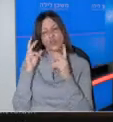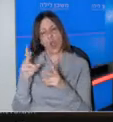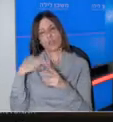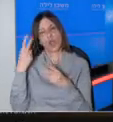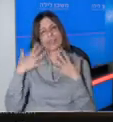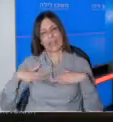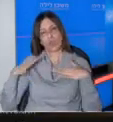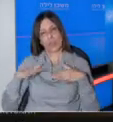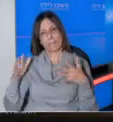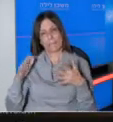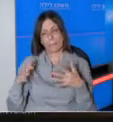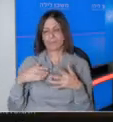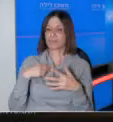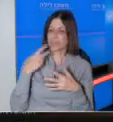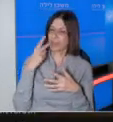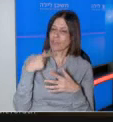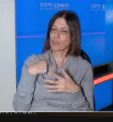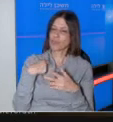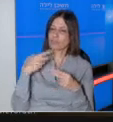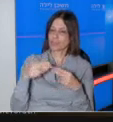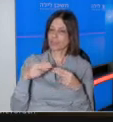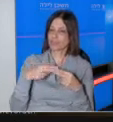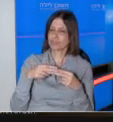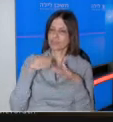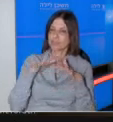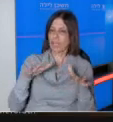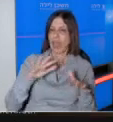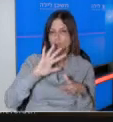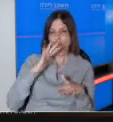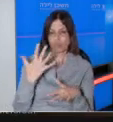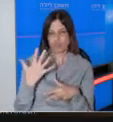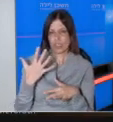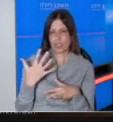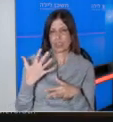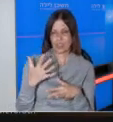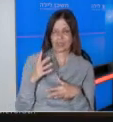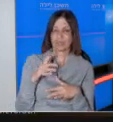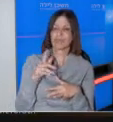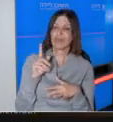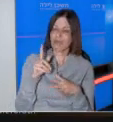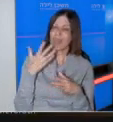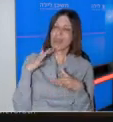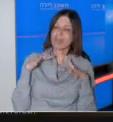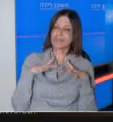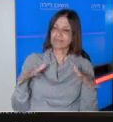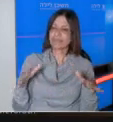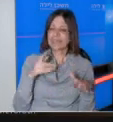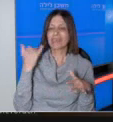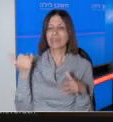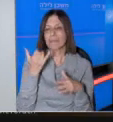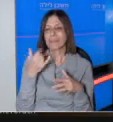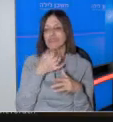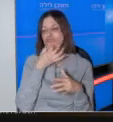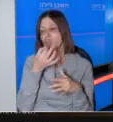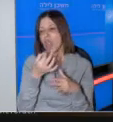תראה, עושה רושם שאנחנו בפני גל חמישי. יחד עם זאת, גל זה תמיד שאלה לאיזה